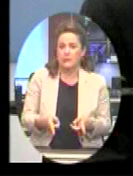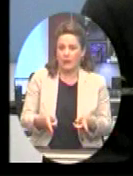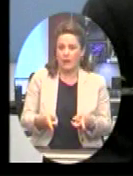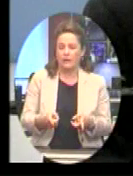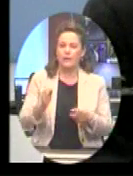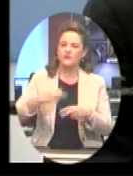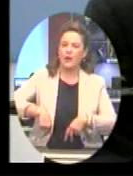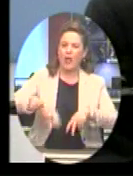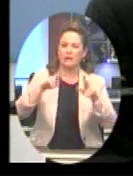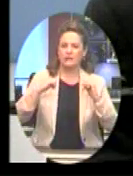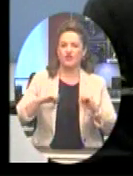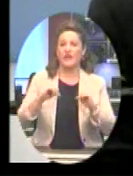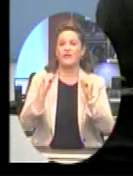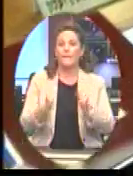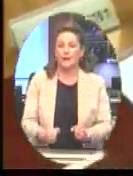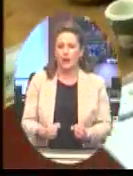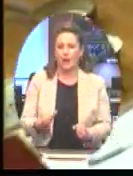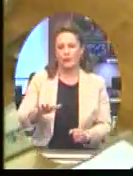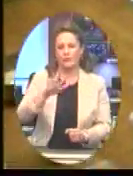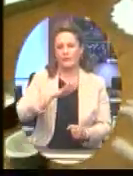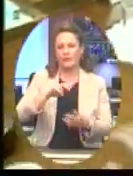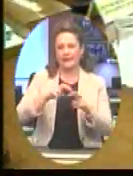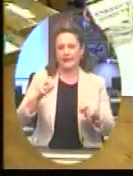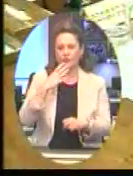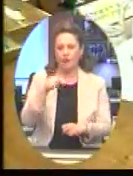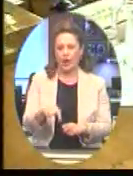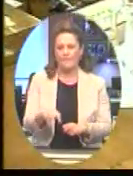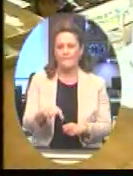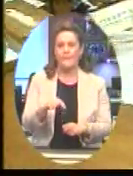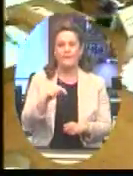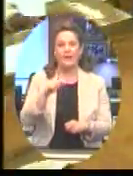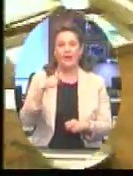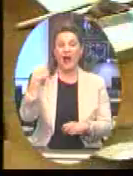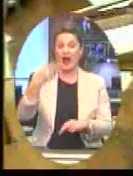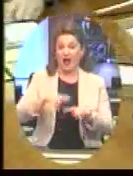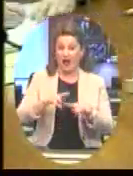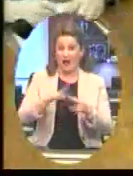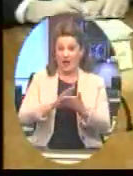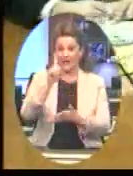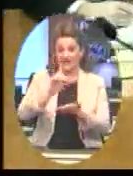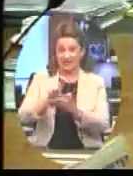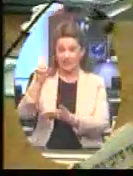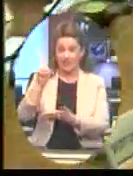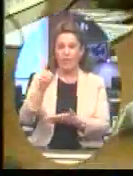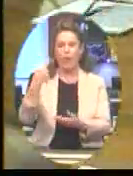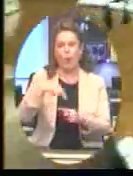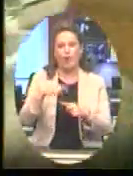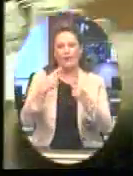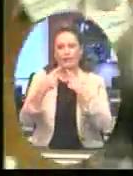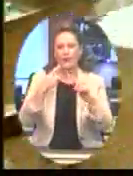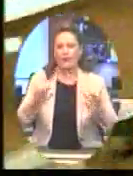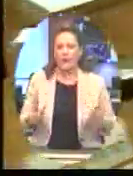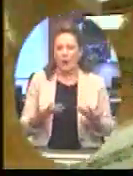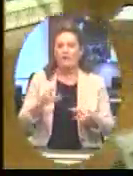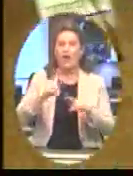את השקט והביטחון לכל חלקי העיר. שבוע חלף, ה-11 בנובמבר, דיון דחוף נוסף בקבינט, וכעבור שבוע